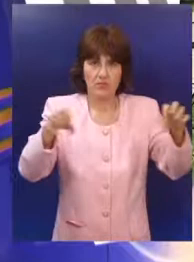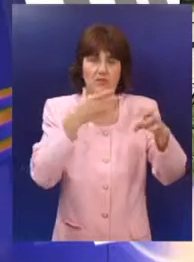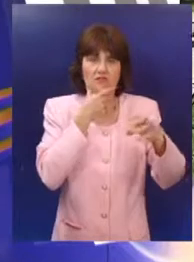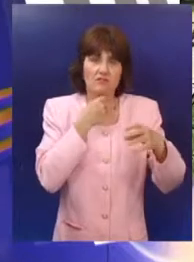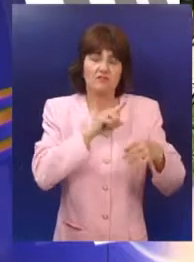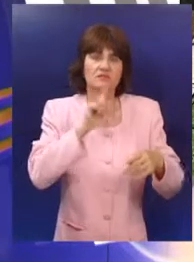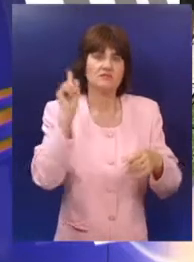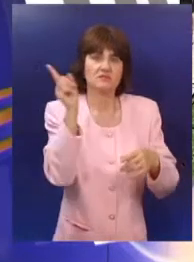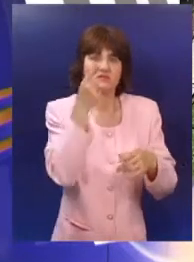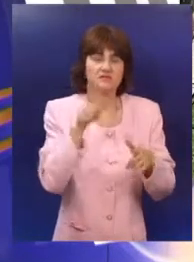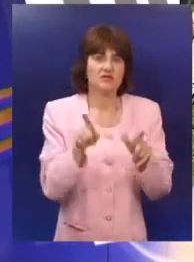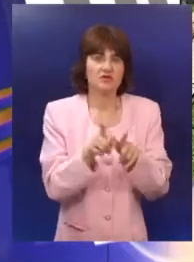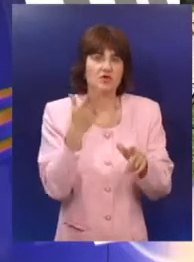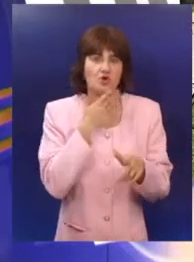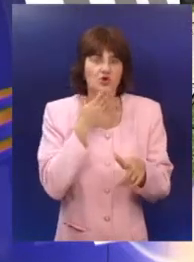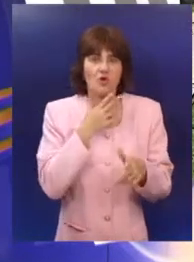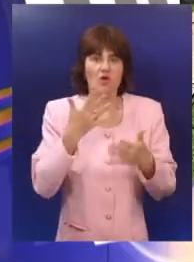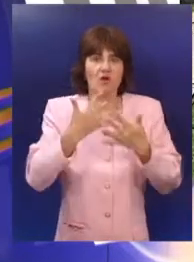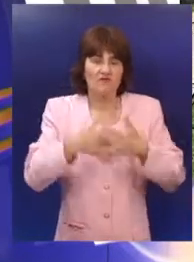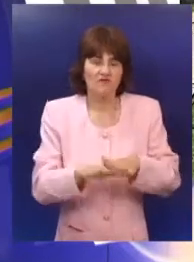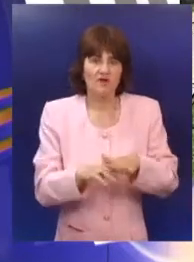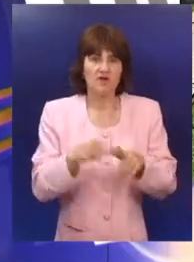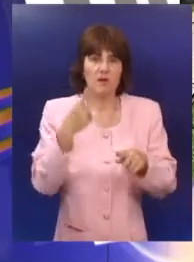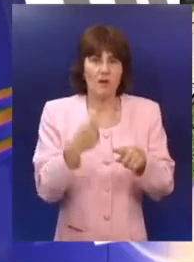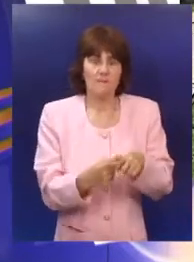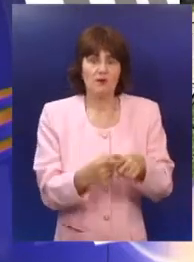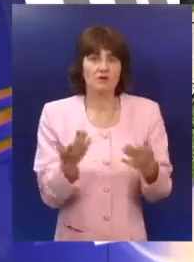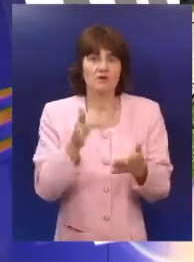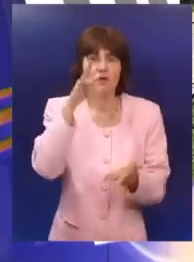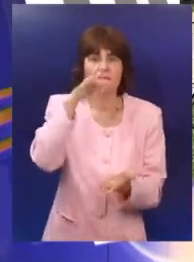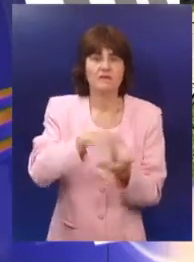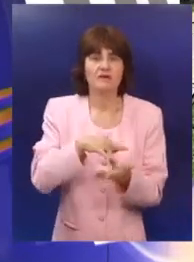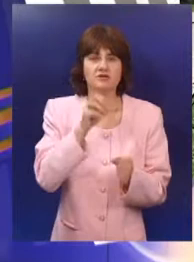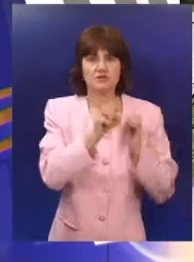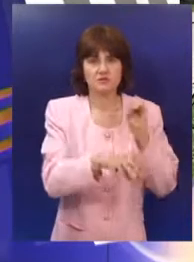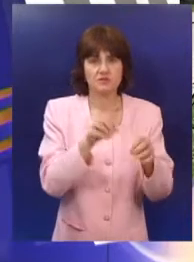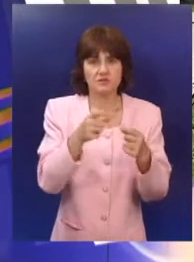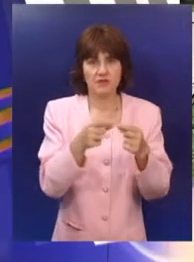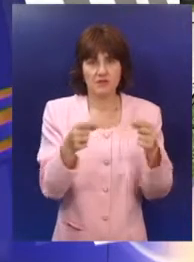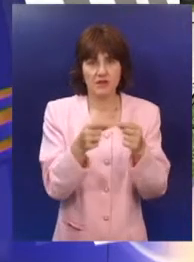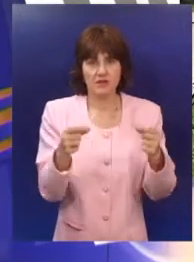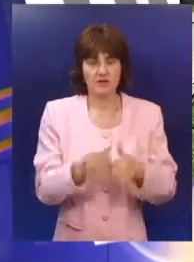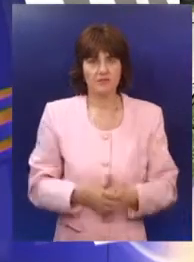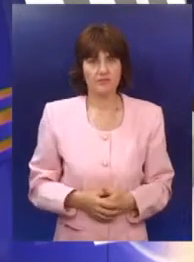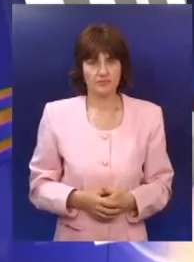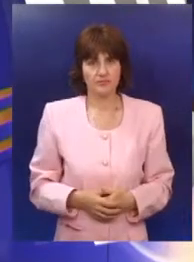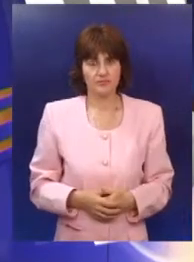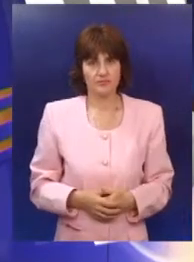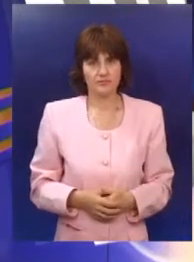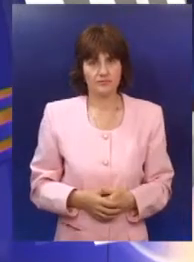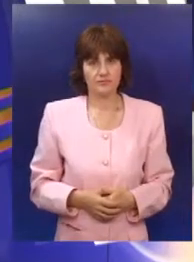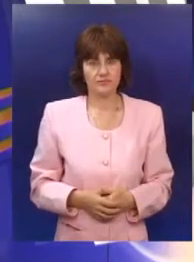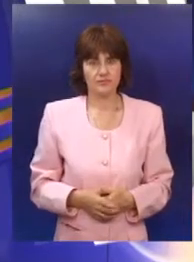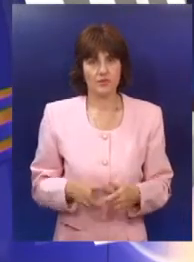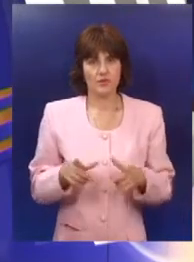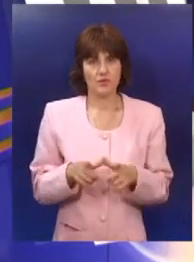Na taj način će se i u drugim ustanovama i firmama u gradu na propisan način moći odlagati baterije. U